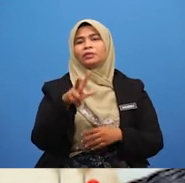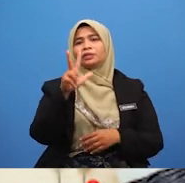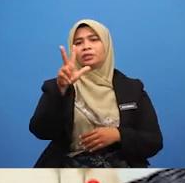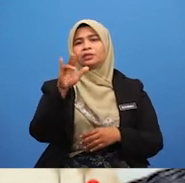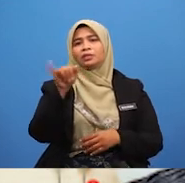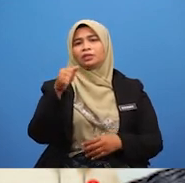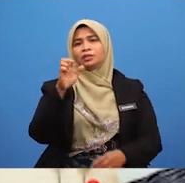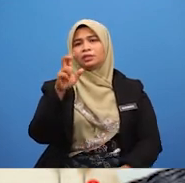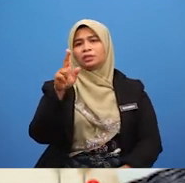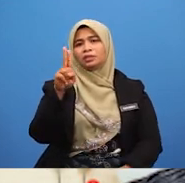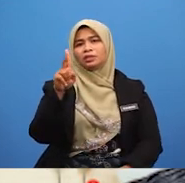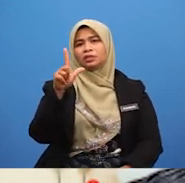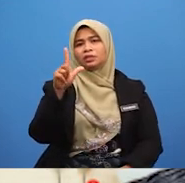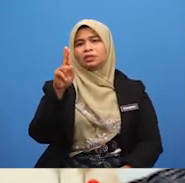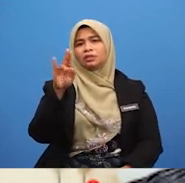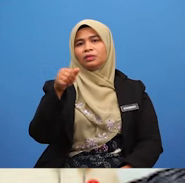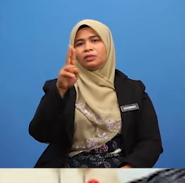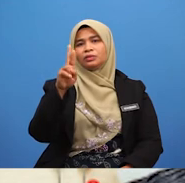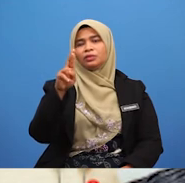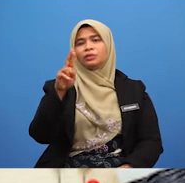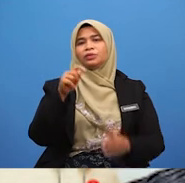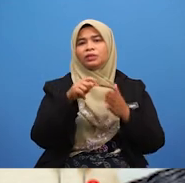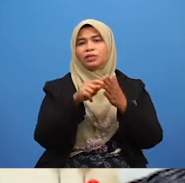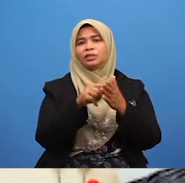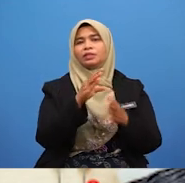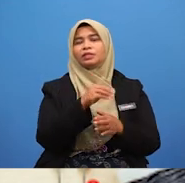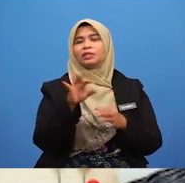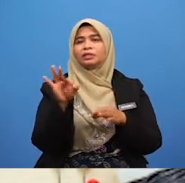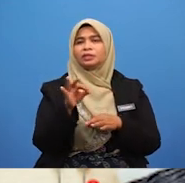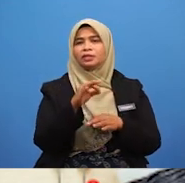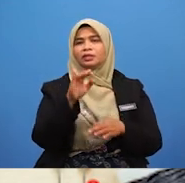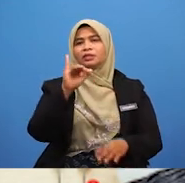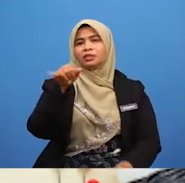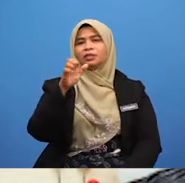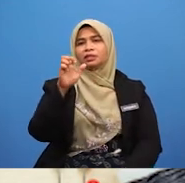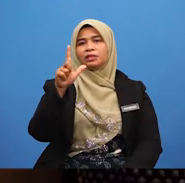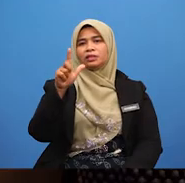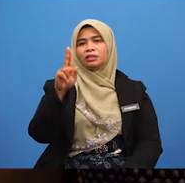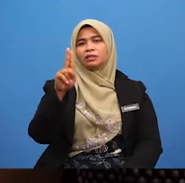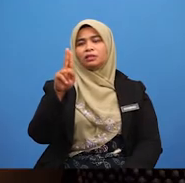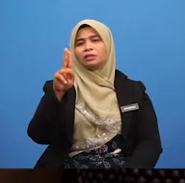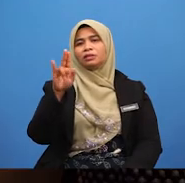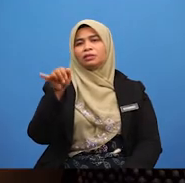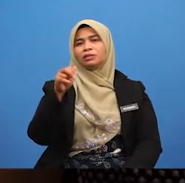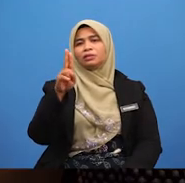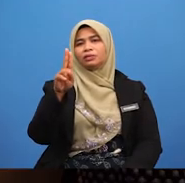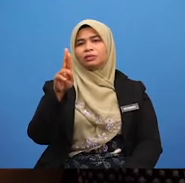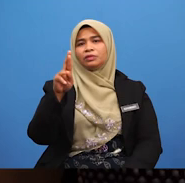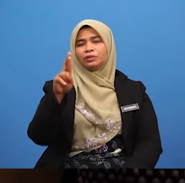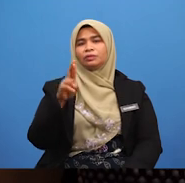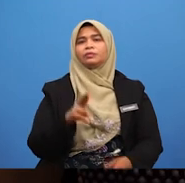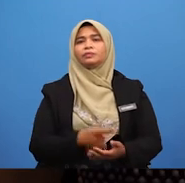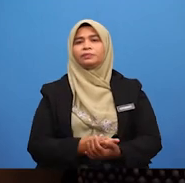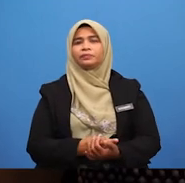tanda. Dan yang terakhir ialah jahit jeluju. Okey, baiklah. Cikgu